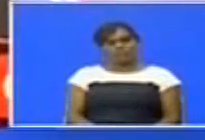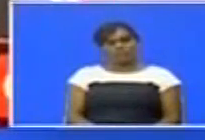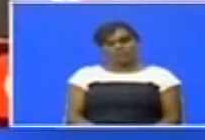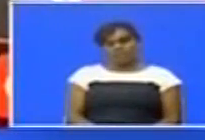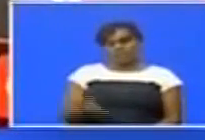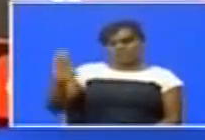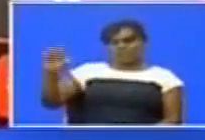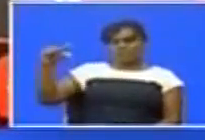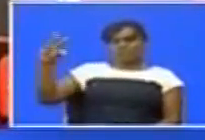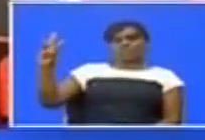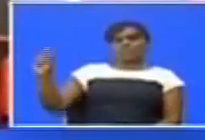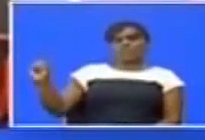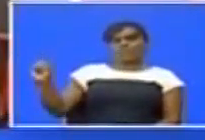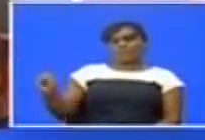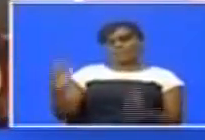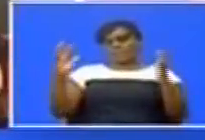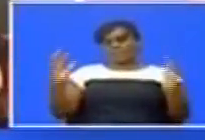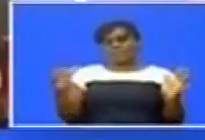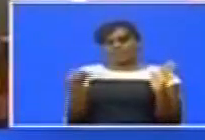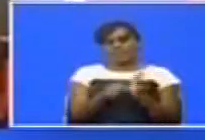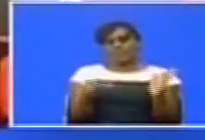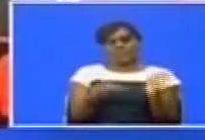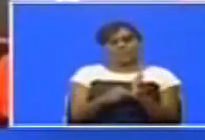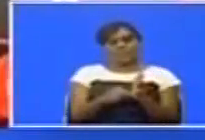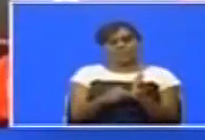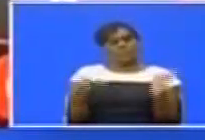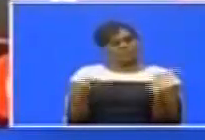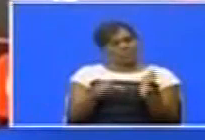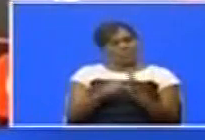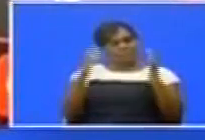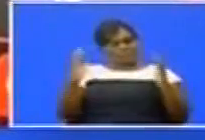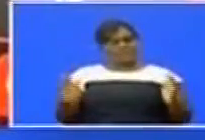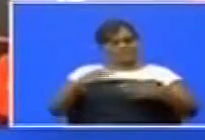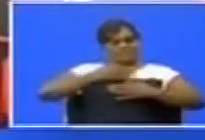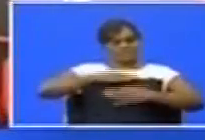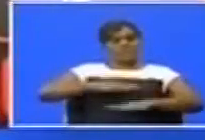FGM is still a big issue, still a big problem in Samburu,